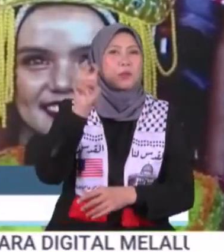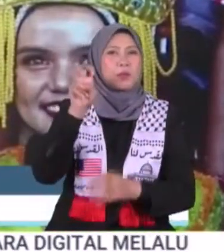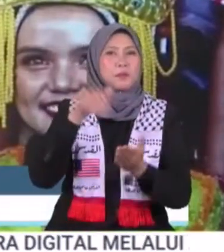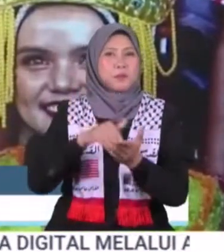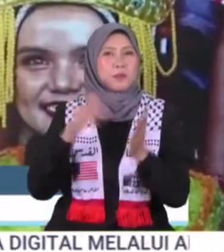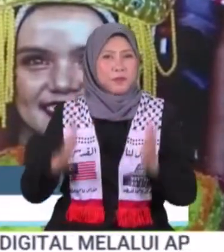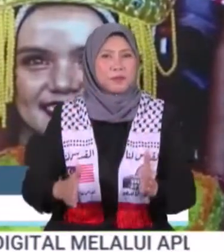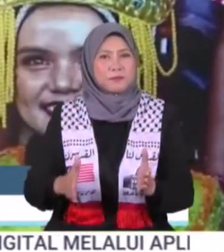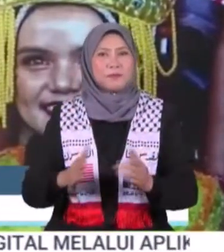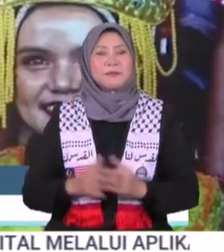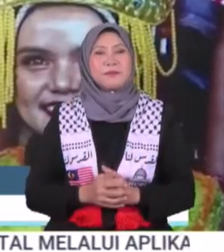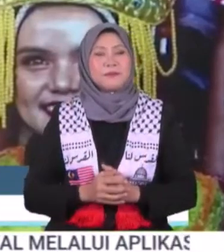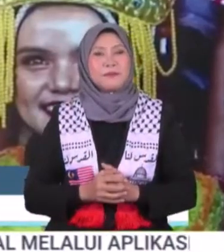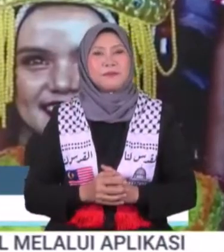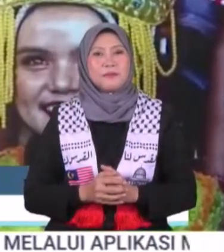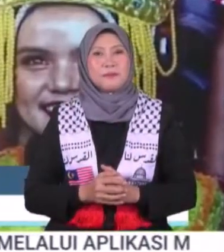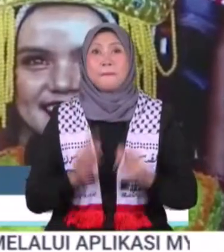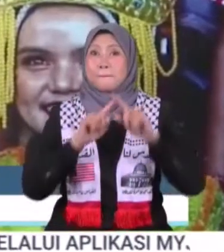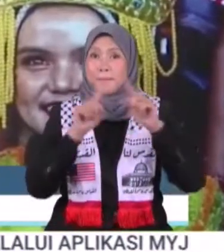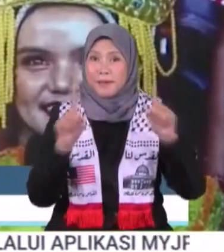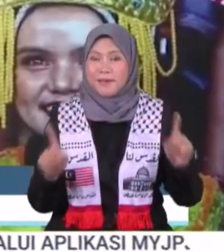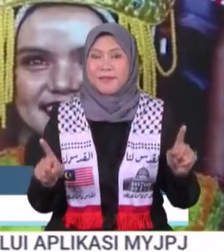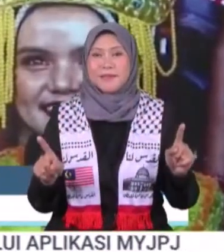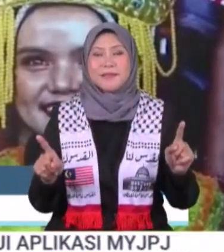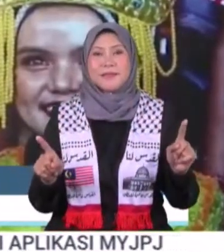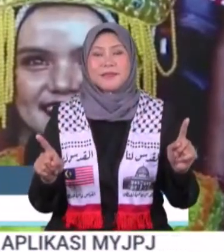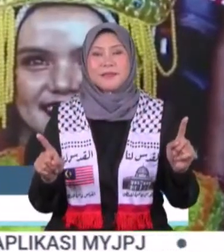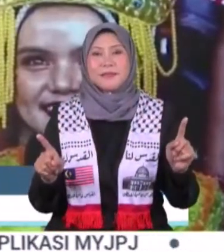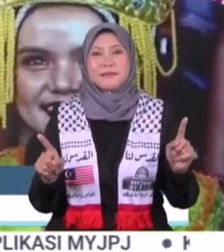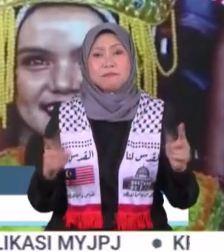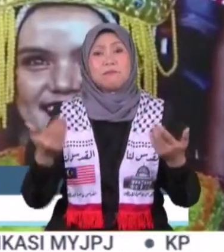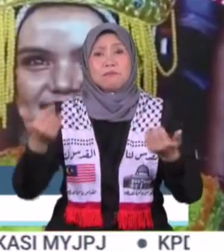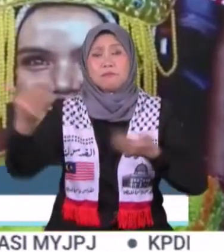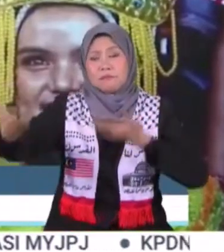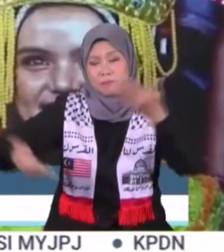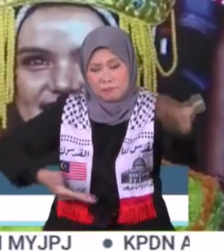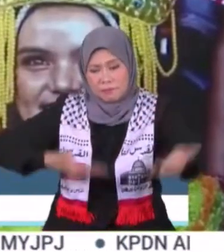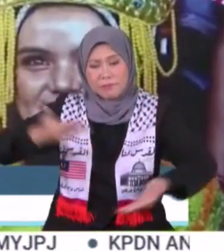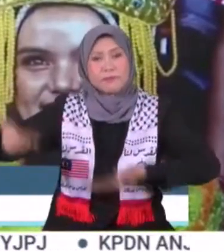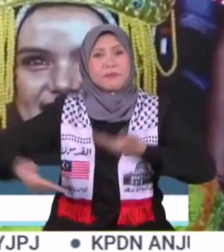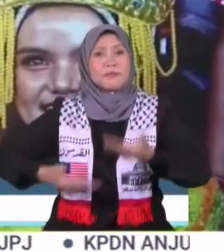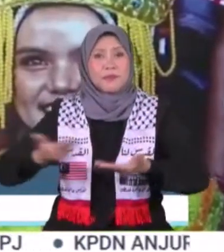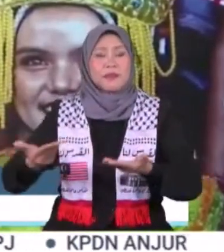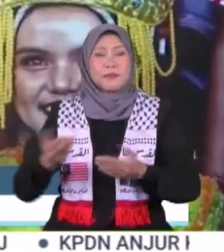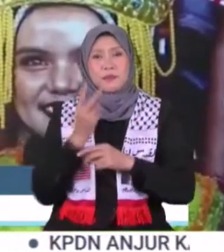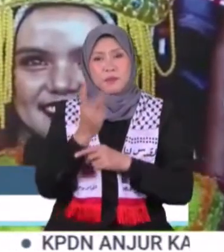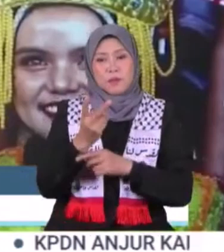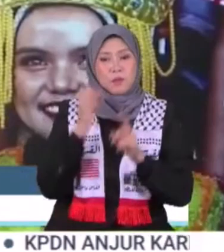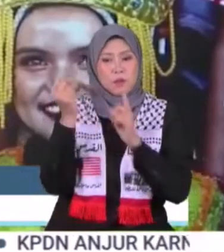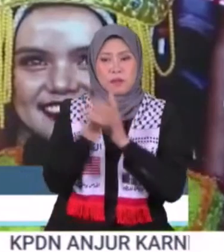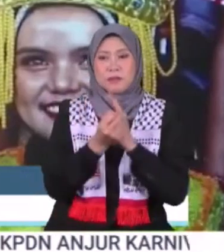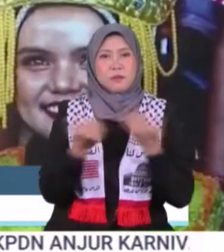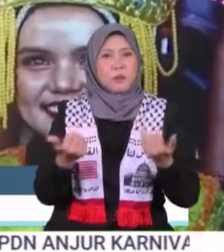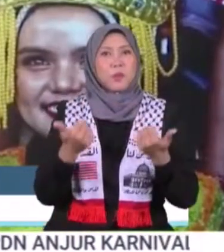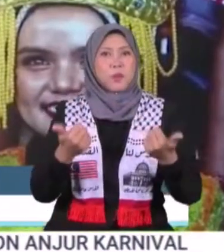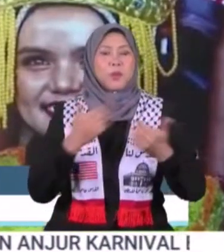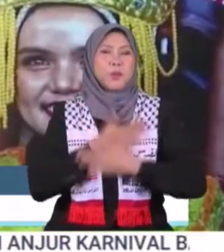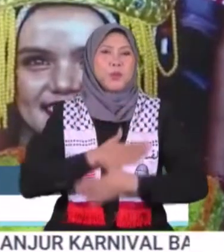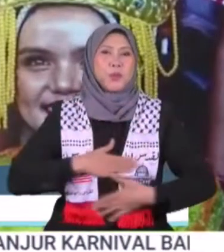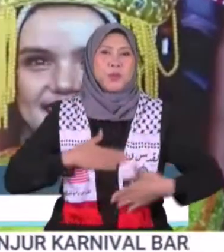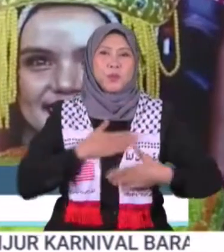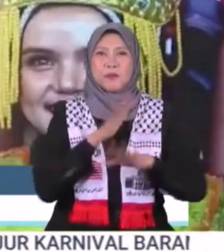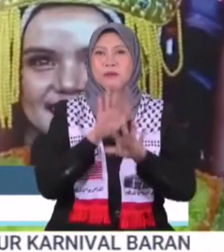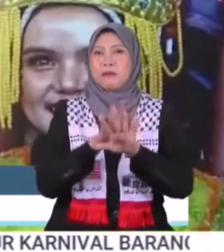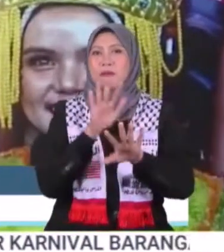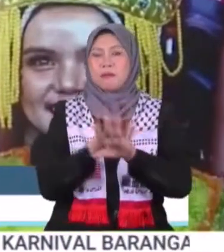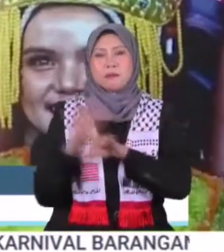200,000 orang. Tapi kita amat alu-alukan kalau dilihat suasananya agak meriah.